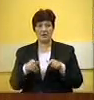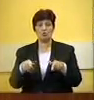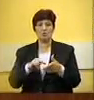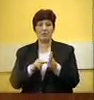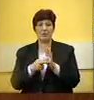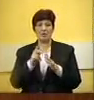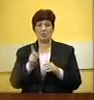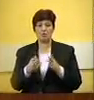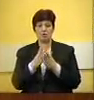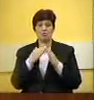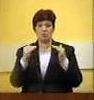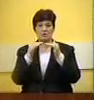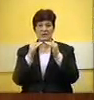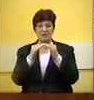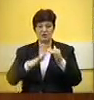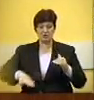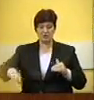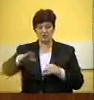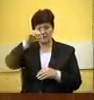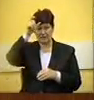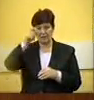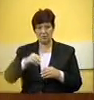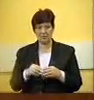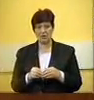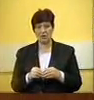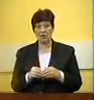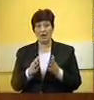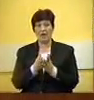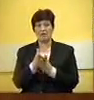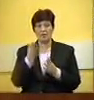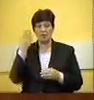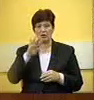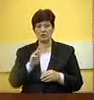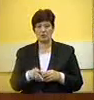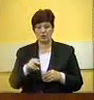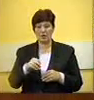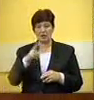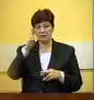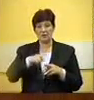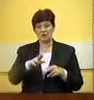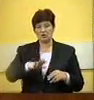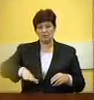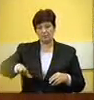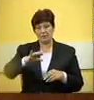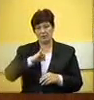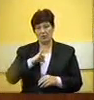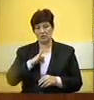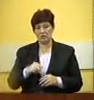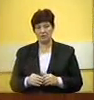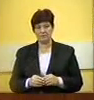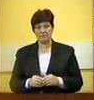ti planovi moraju da budu usaglašeni za celu teritoriju Srbije, a administracija pokrajinska mora to da rešava na teritoriji autonomne pokrajine